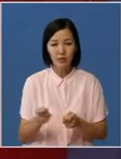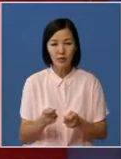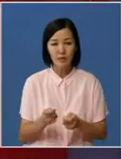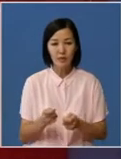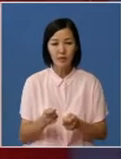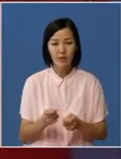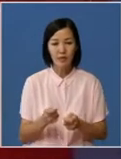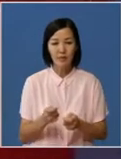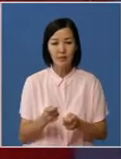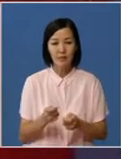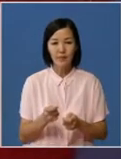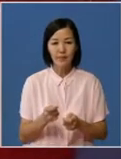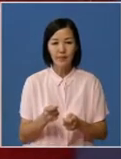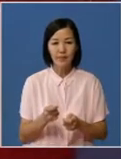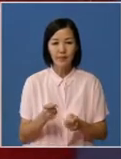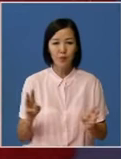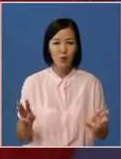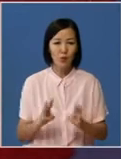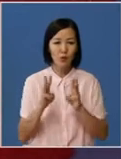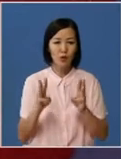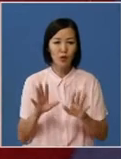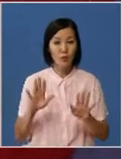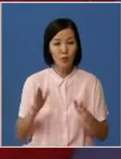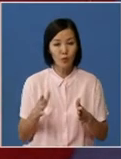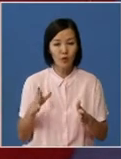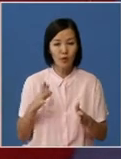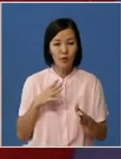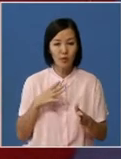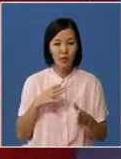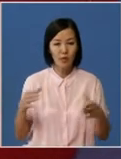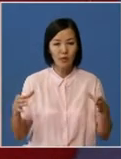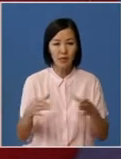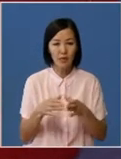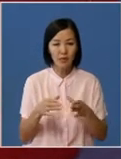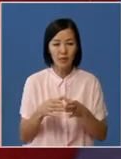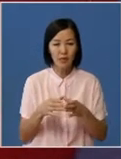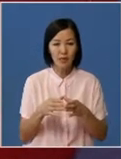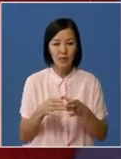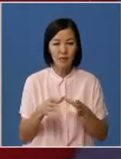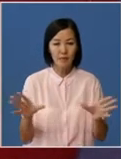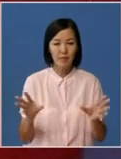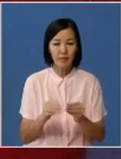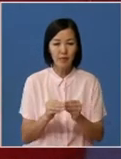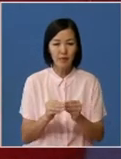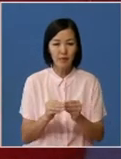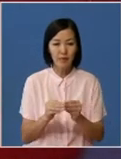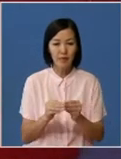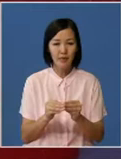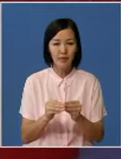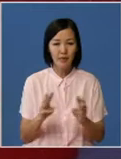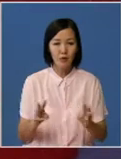яғни жұмысшылармен өрт болған жағдайда жаңағы өрт сөндіру жасақтарымен бірге жаңағы өрт